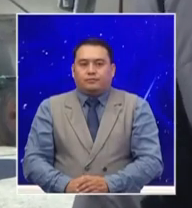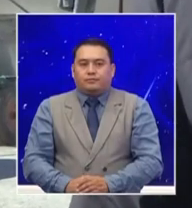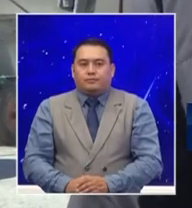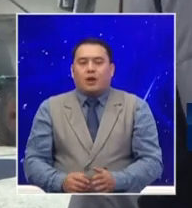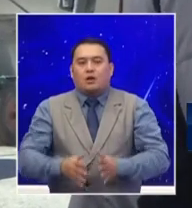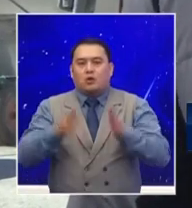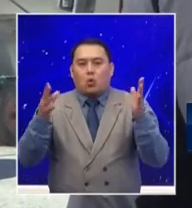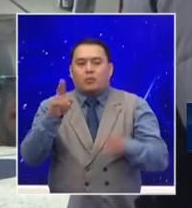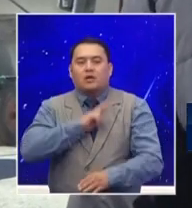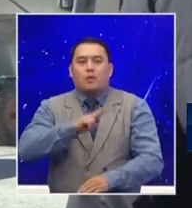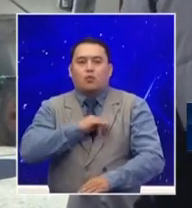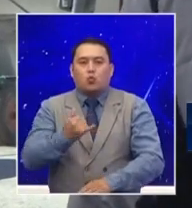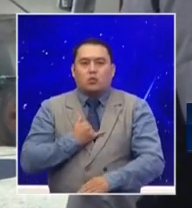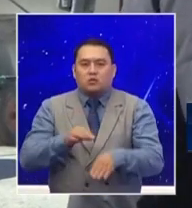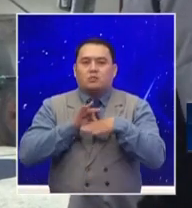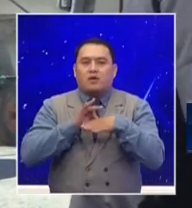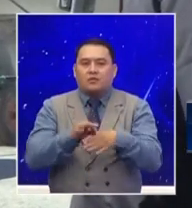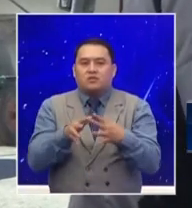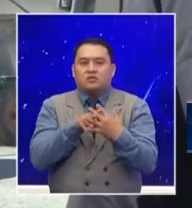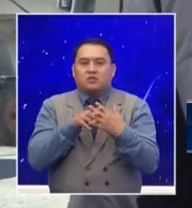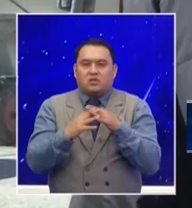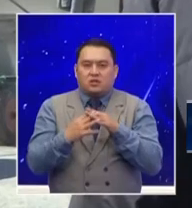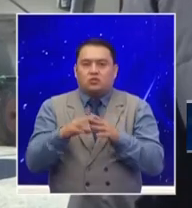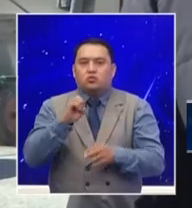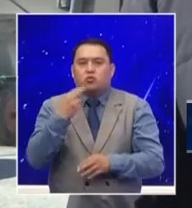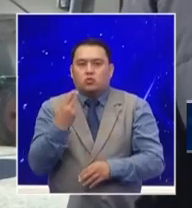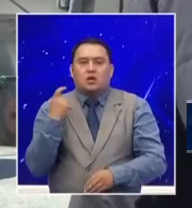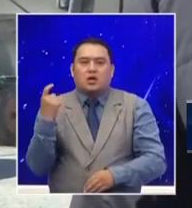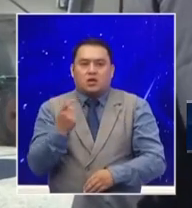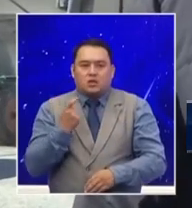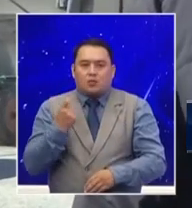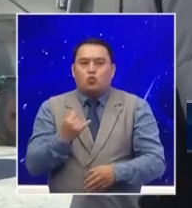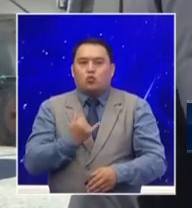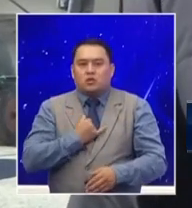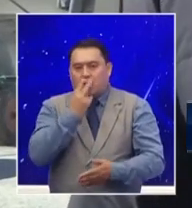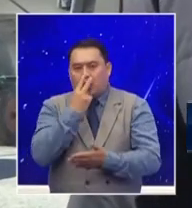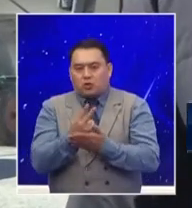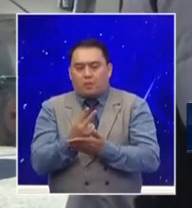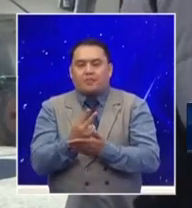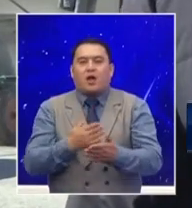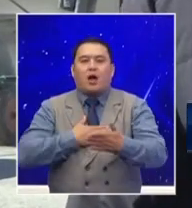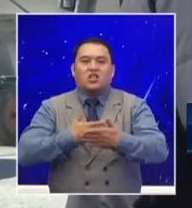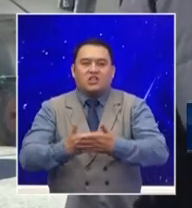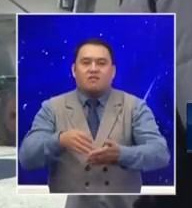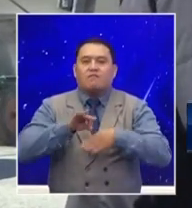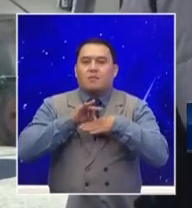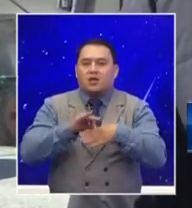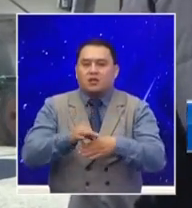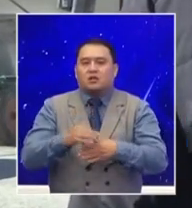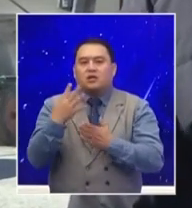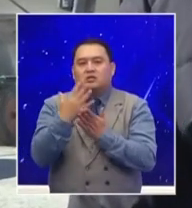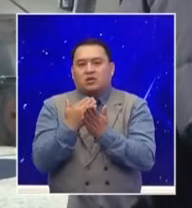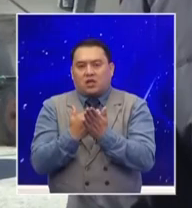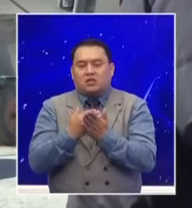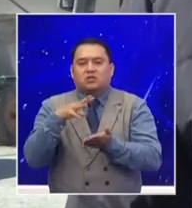Огромная работа проводится у нас в районе. И в сельском хозяйстве, в социально-экономическом плане у нас хорошие показатели. Активно реализуем проекты по дорожной